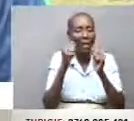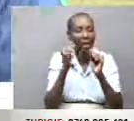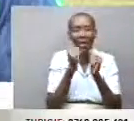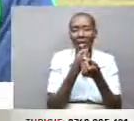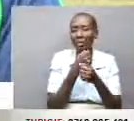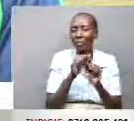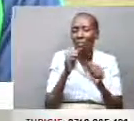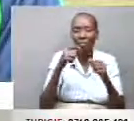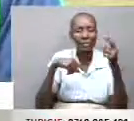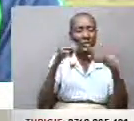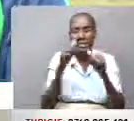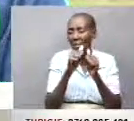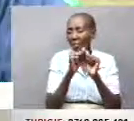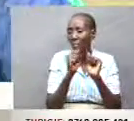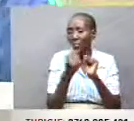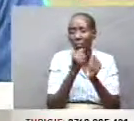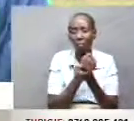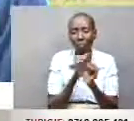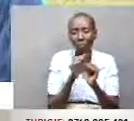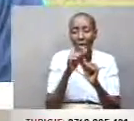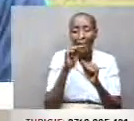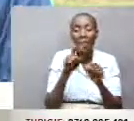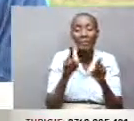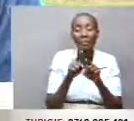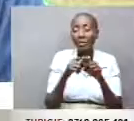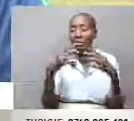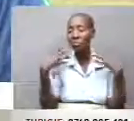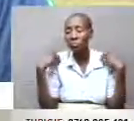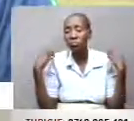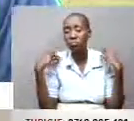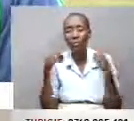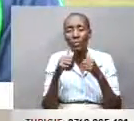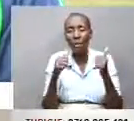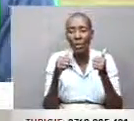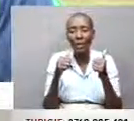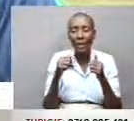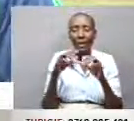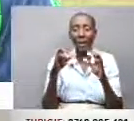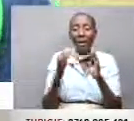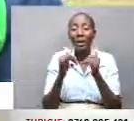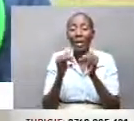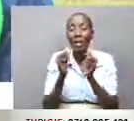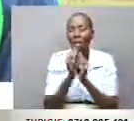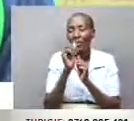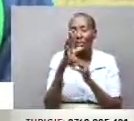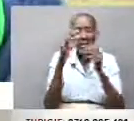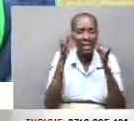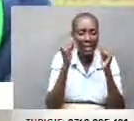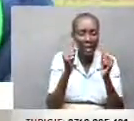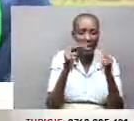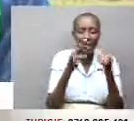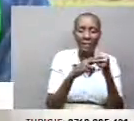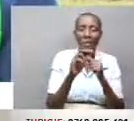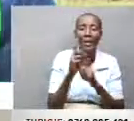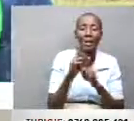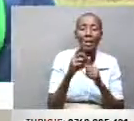hatutafanikiwa. Lazima tuzoe kucheza na tuzoe kupigwa, cause 15 ni game ngumu, si kama 7-7s. Kuna venye